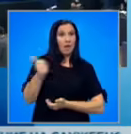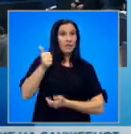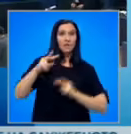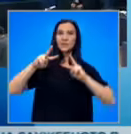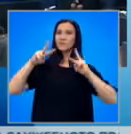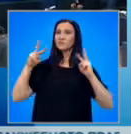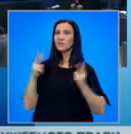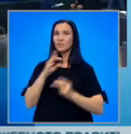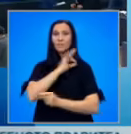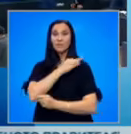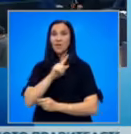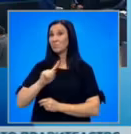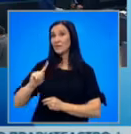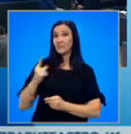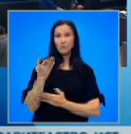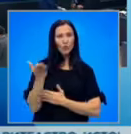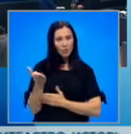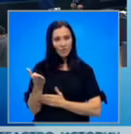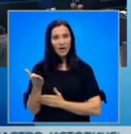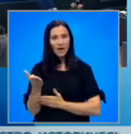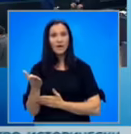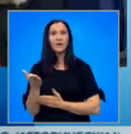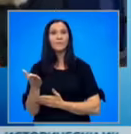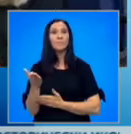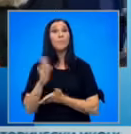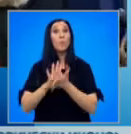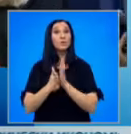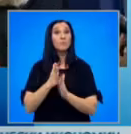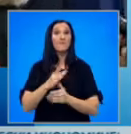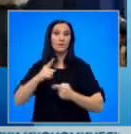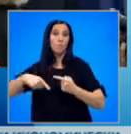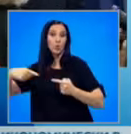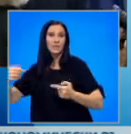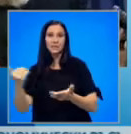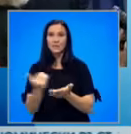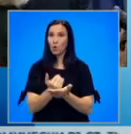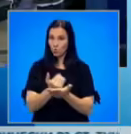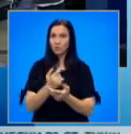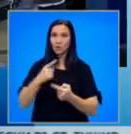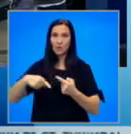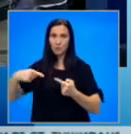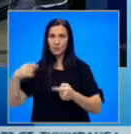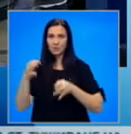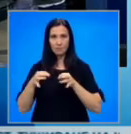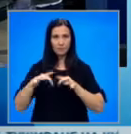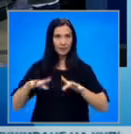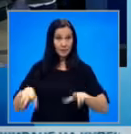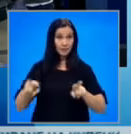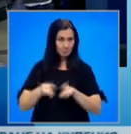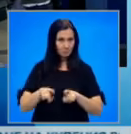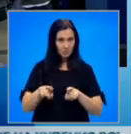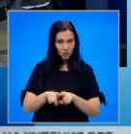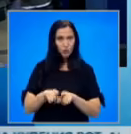по вакцинация, а и не само това, по справяне с последиците, икономическите последици от пандемията също